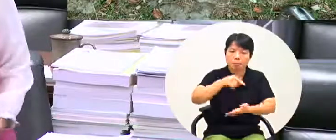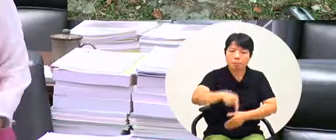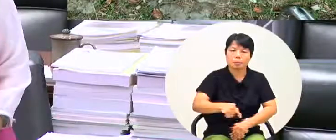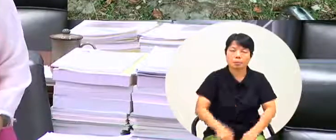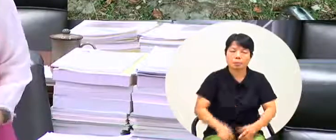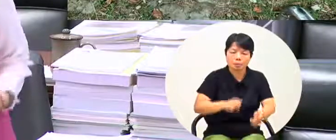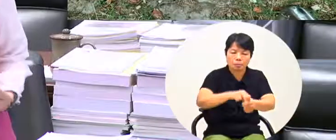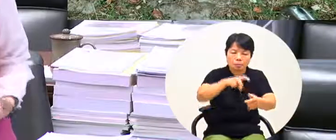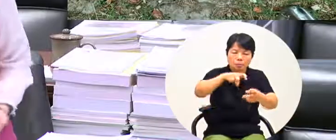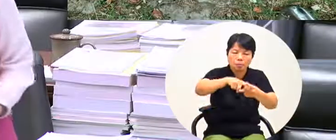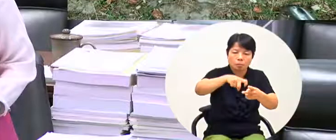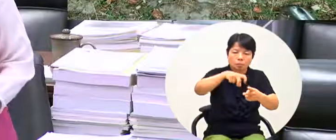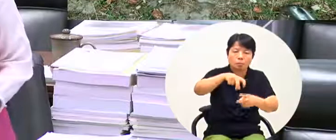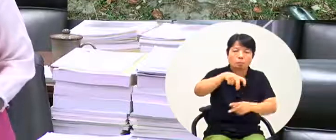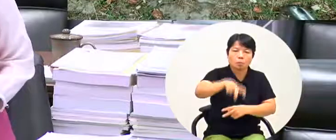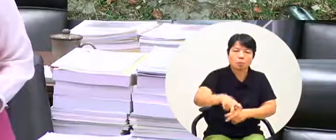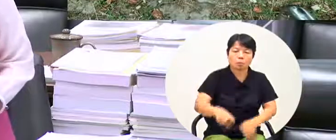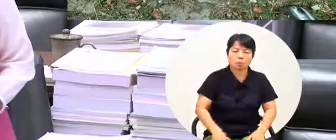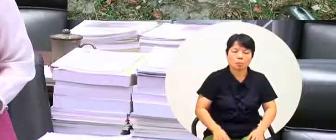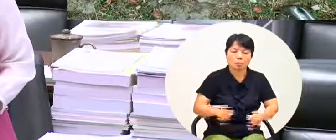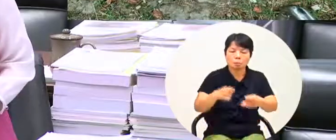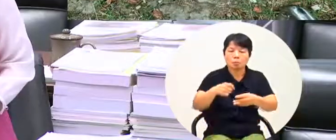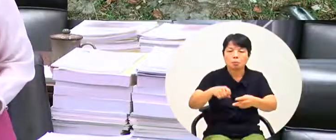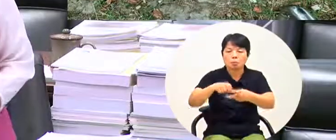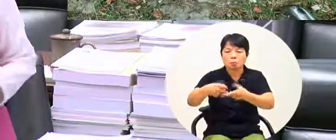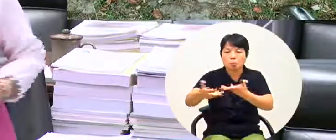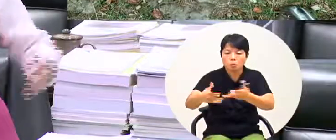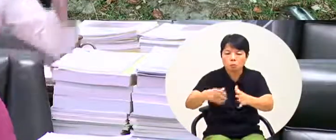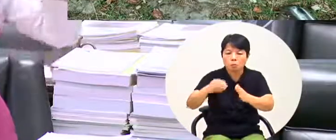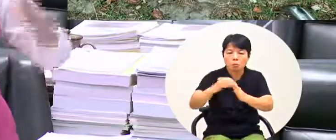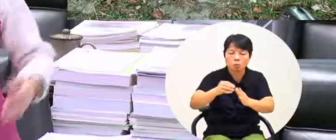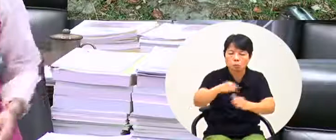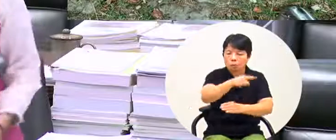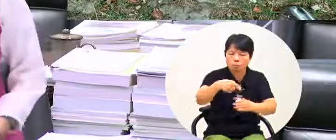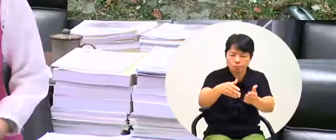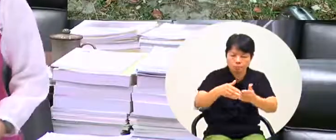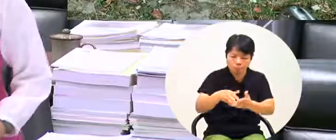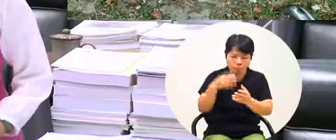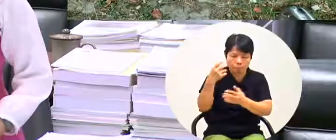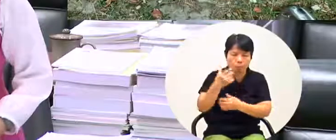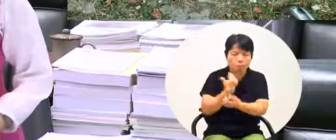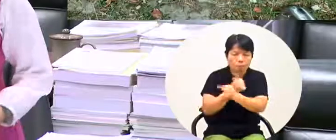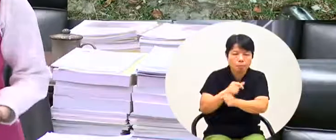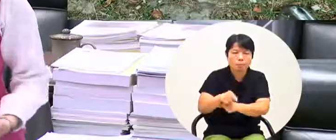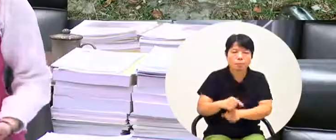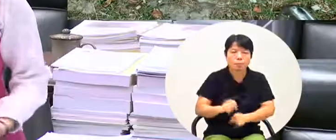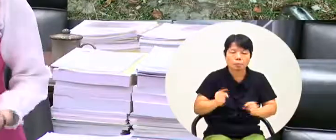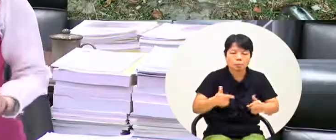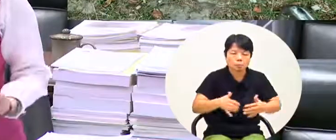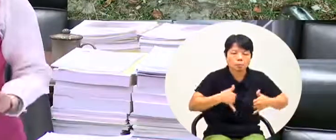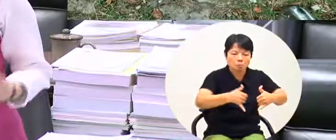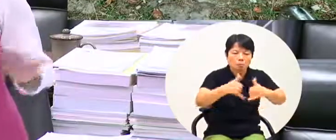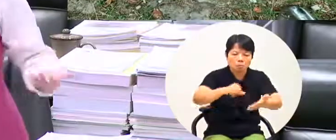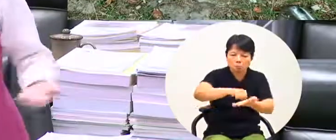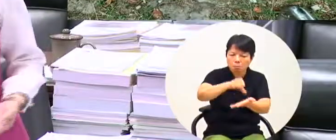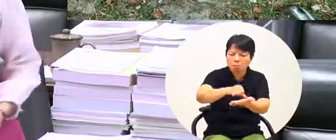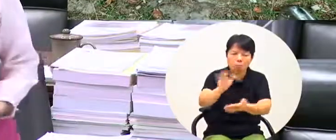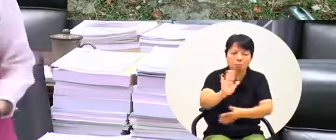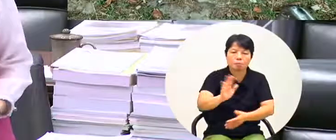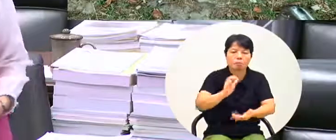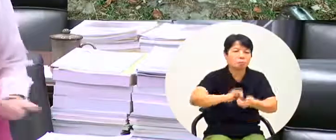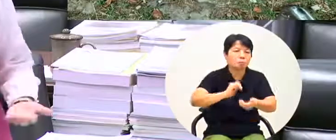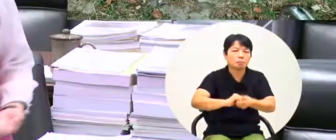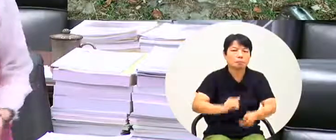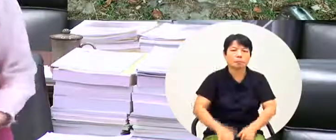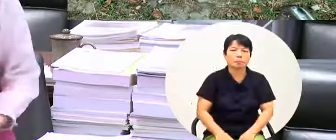公务局这边，你们是不是应该去思考？其实我们不一定要每一条路都做这种绿篱，好，有些的空间好好，就是我刚刚我跟你们提